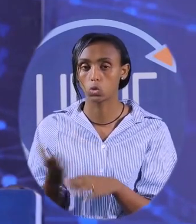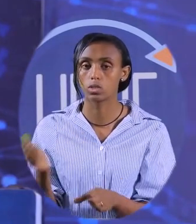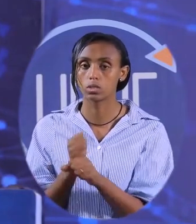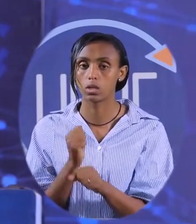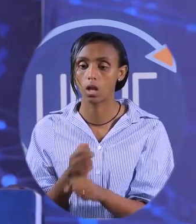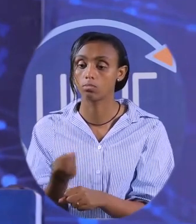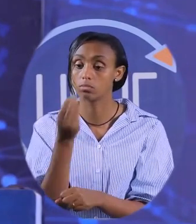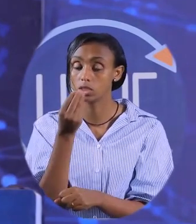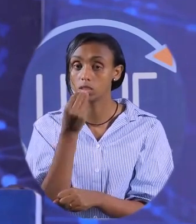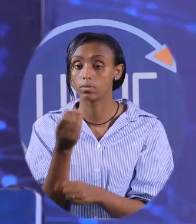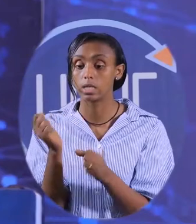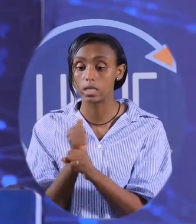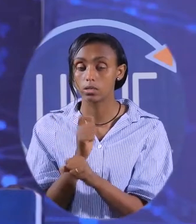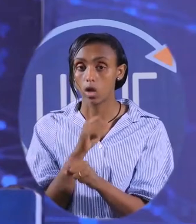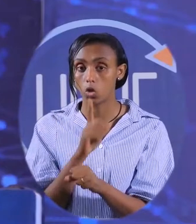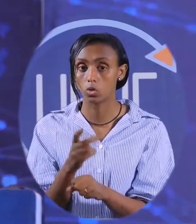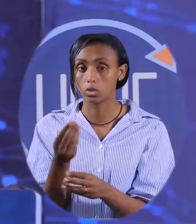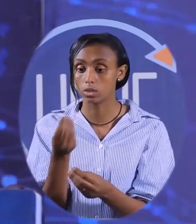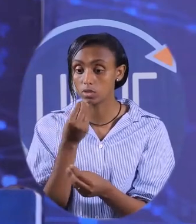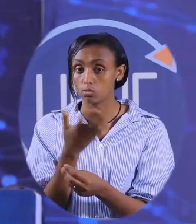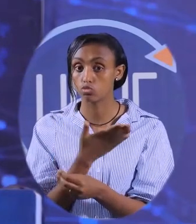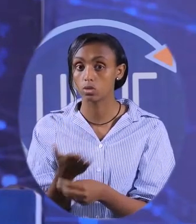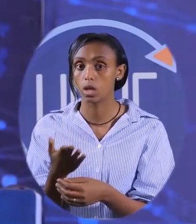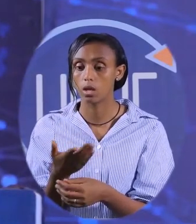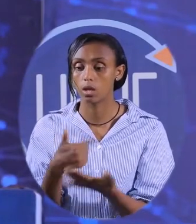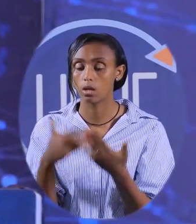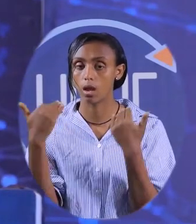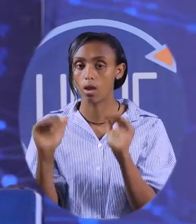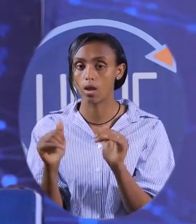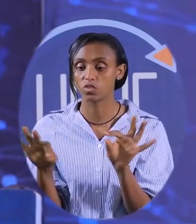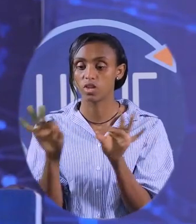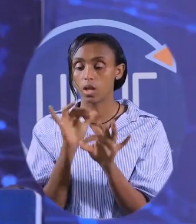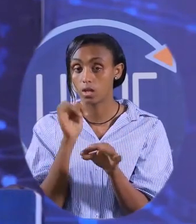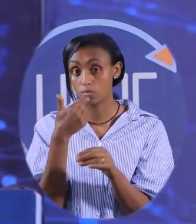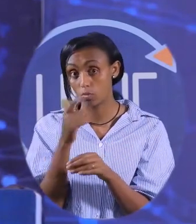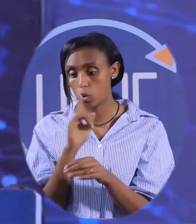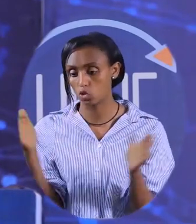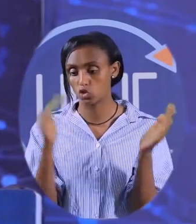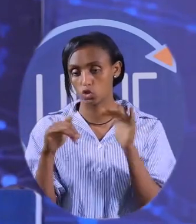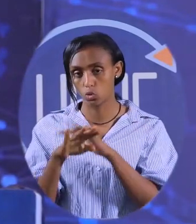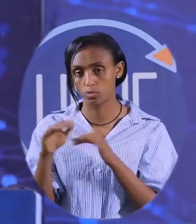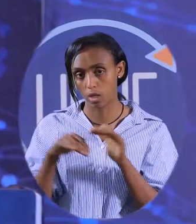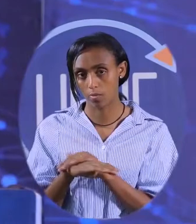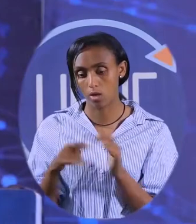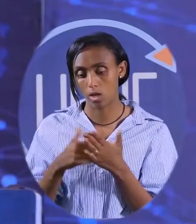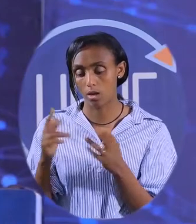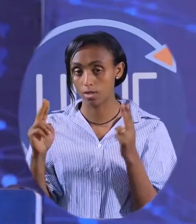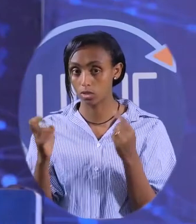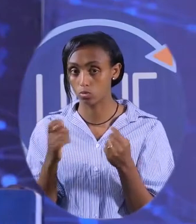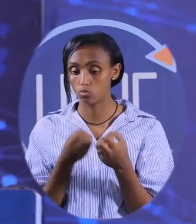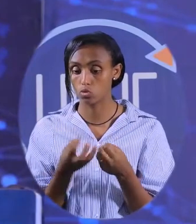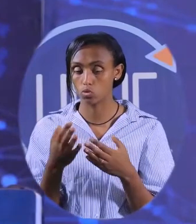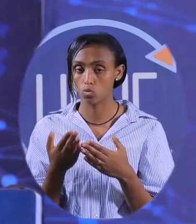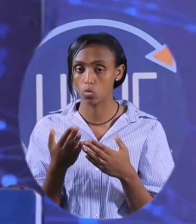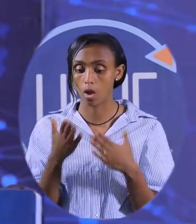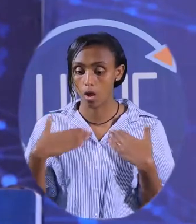ምግብ እየሰራን ነው፣ የምግብ ጉዳይ ያን ያህል አንገብጋቢ አይደለም ሲባል ነው ብዙ ጊዜ አሁን የምንቸገረው እኛ። ይህን አጀንዳ ወደ ብዙ ባለድርሻ